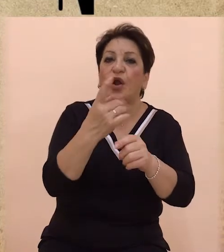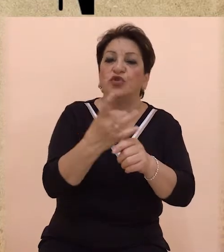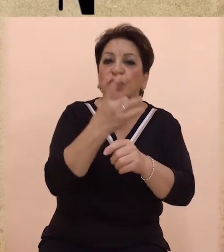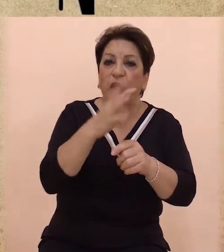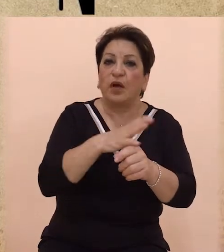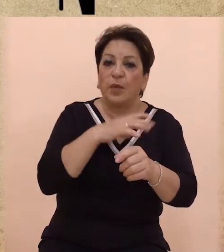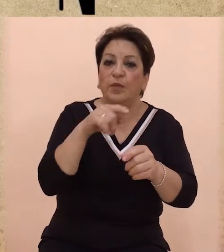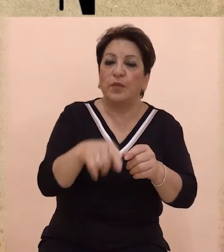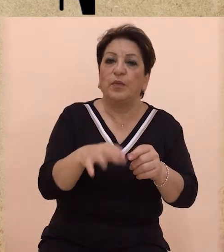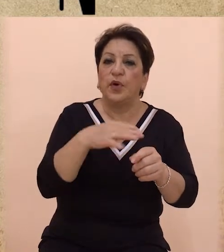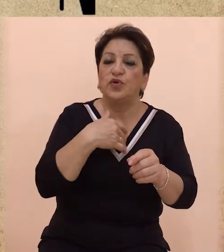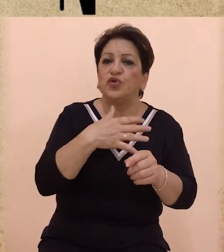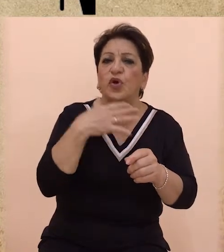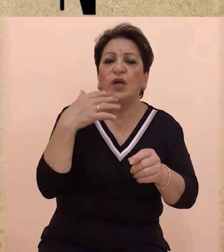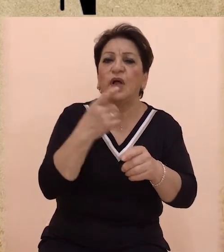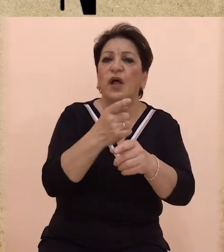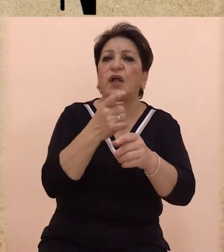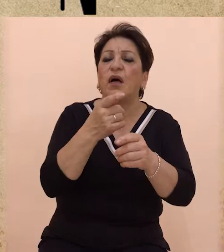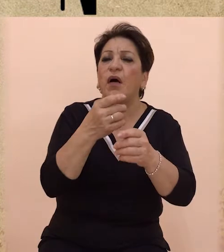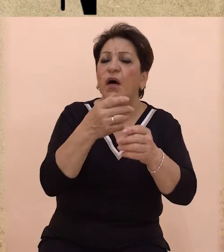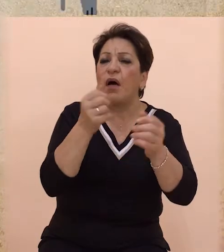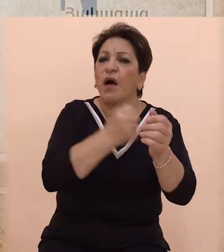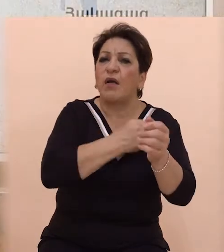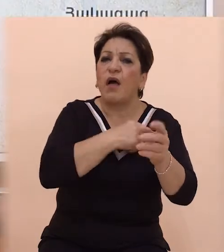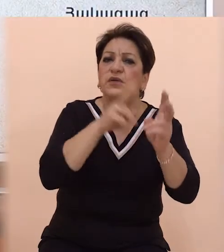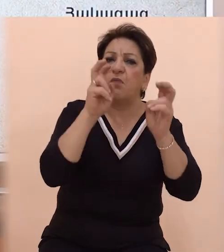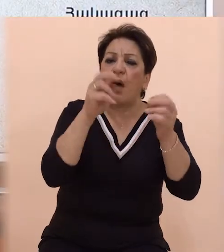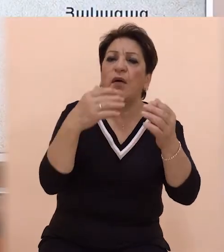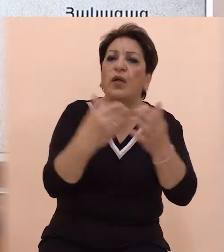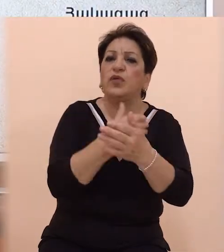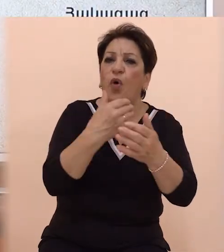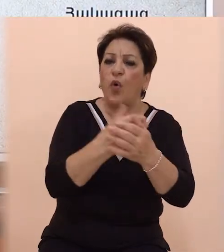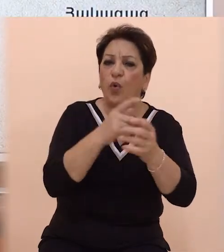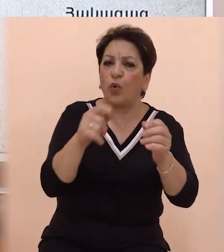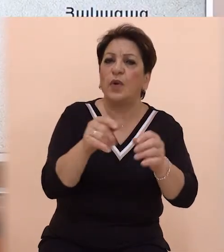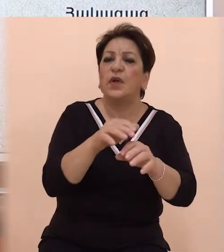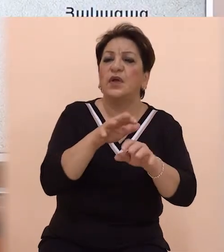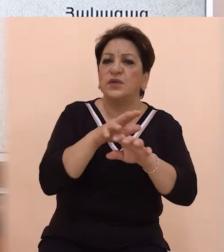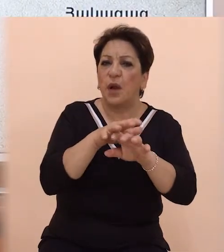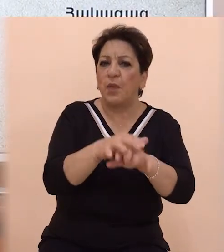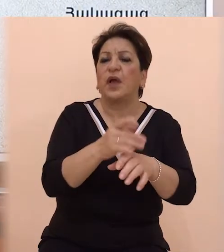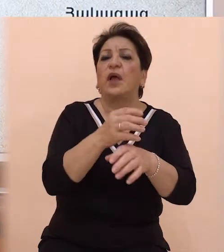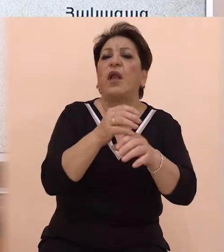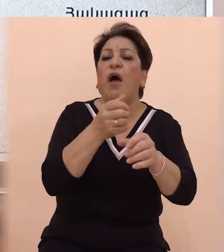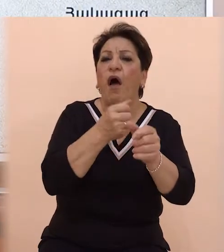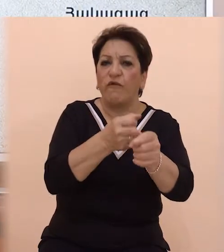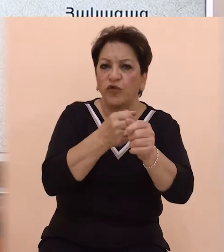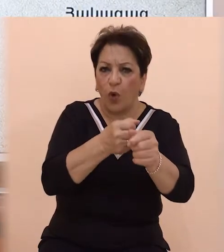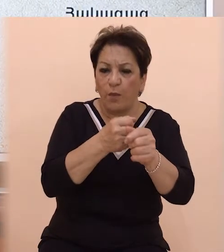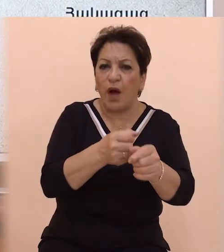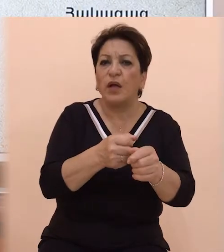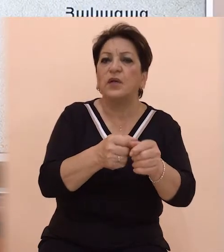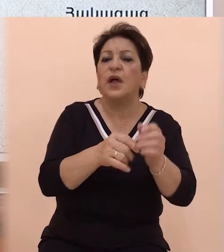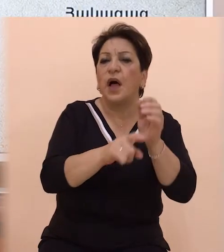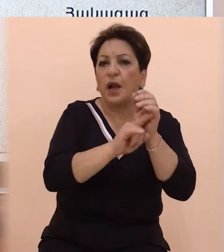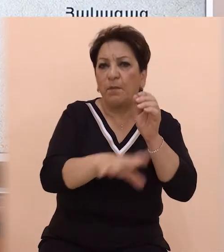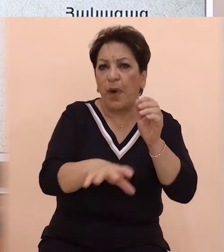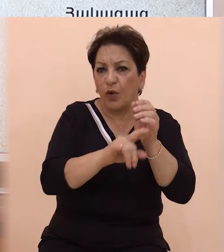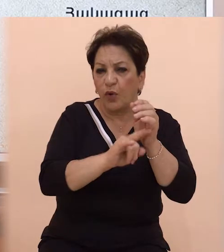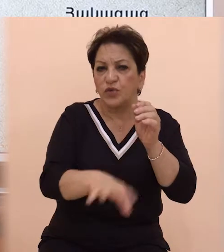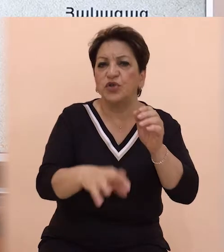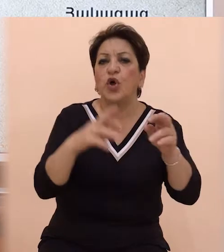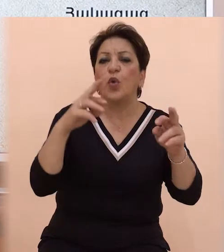կիրարեցին շատ ռազմական նորամուծություն է որինակ զրա ամեկենան, ավտոմած սենքը, ռմբակոցիչները,